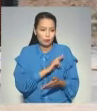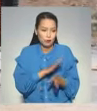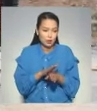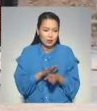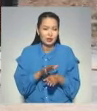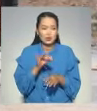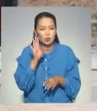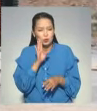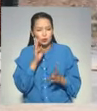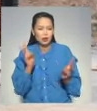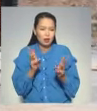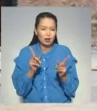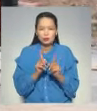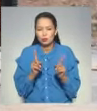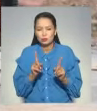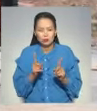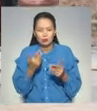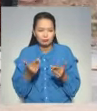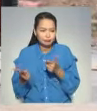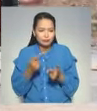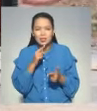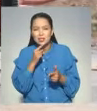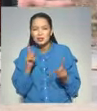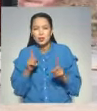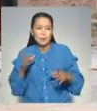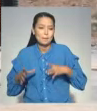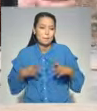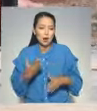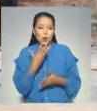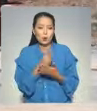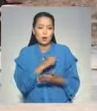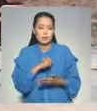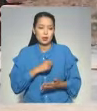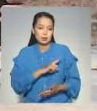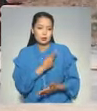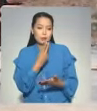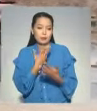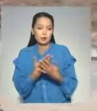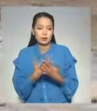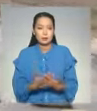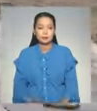да суға да түсуге дайын. Түрлі осындай қиын жаттығулар арқылы олар өздерінің шеберліктерін шыңдайды.